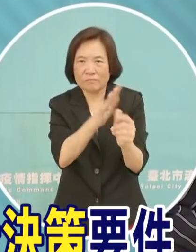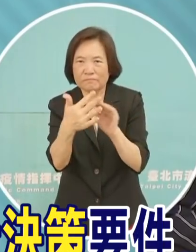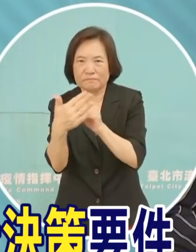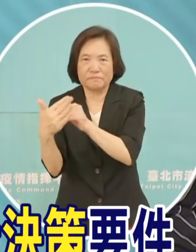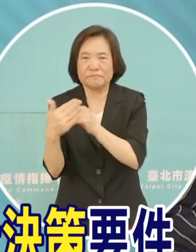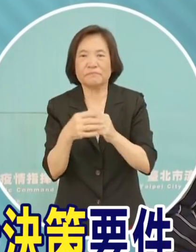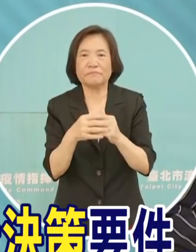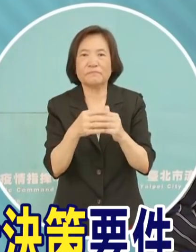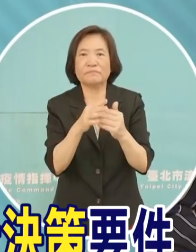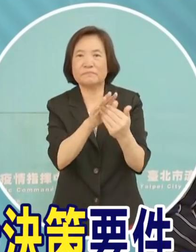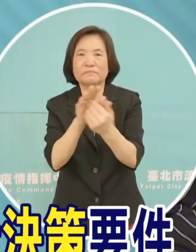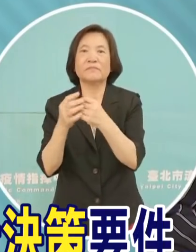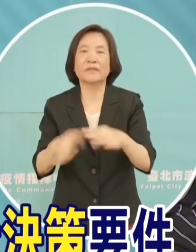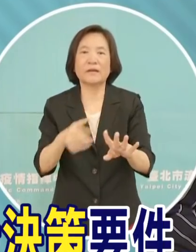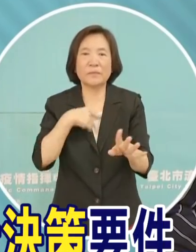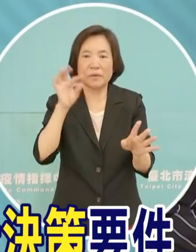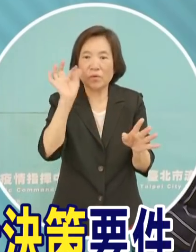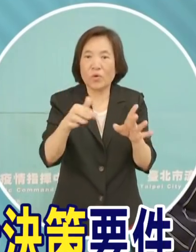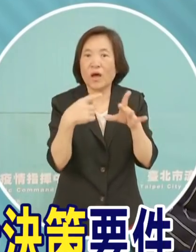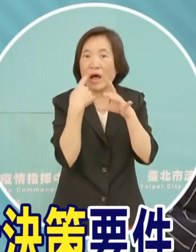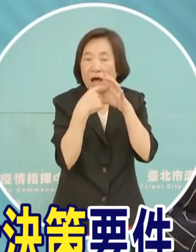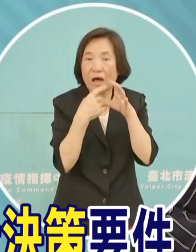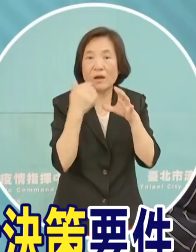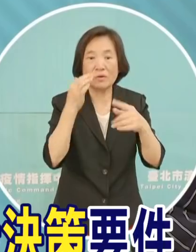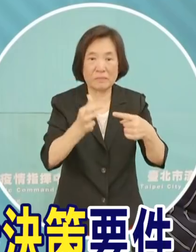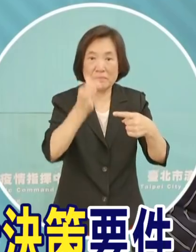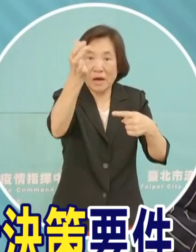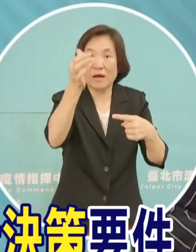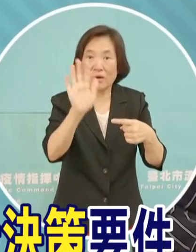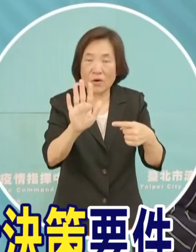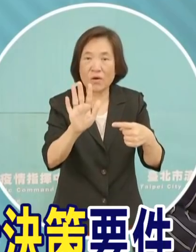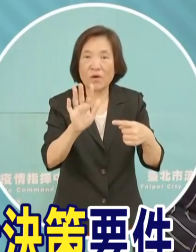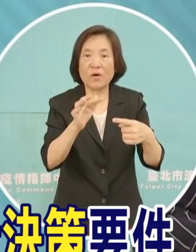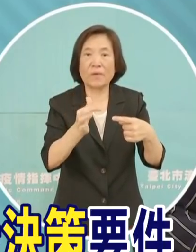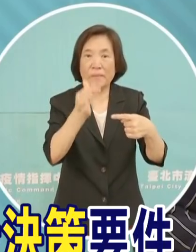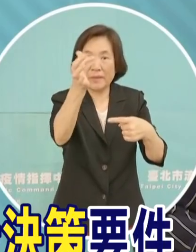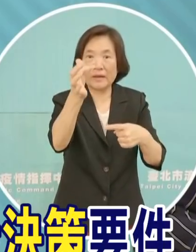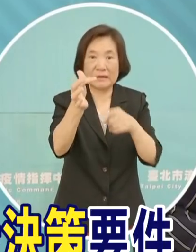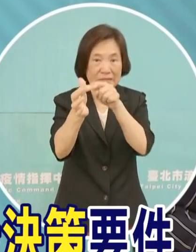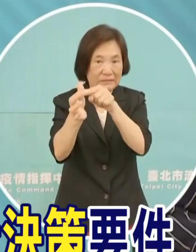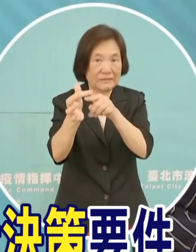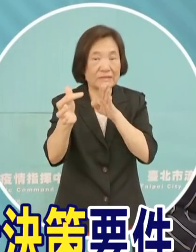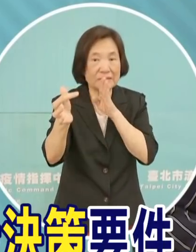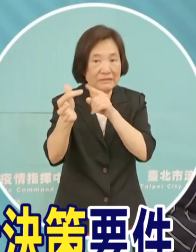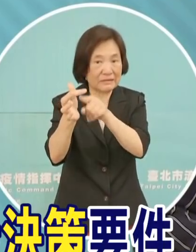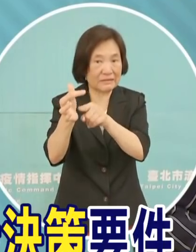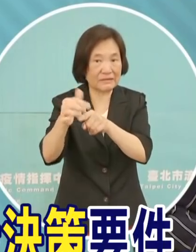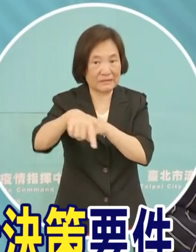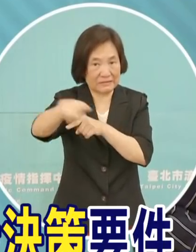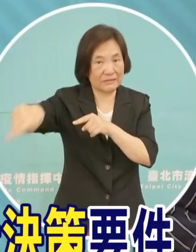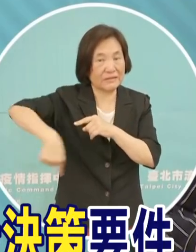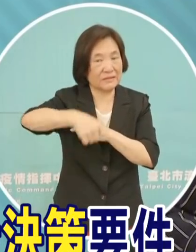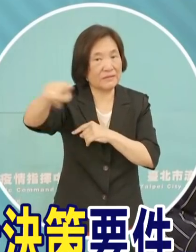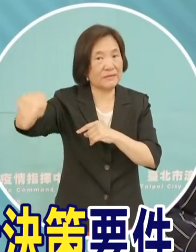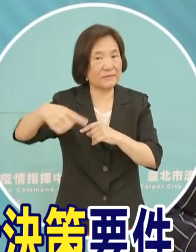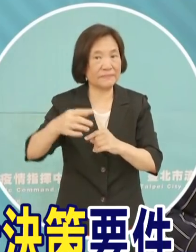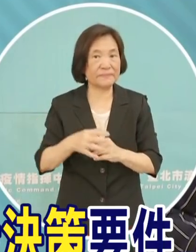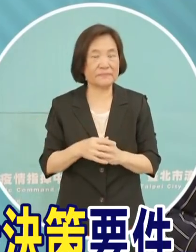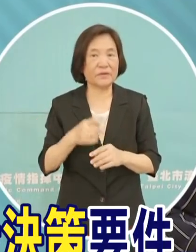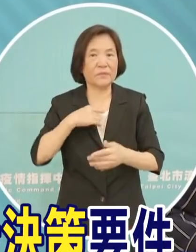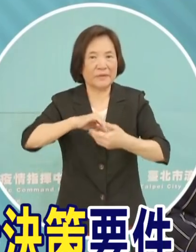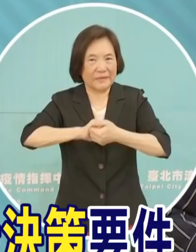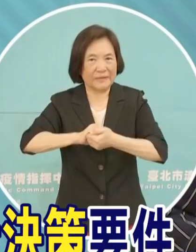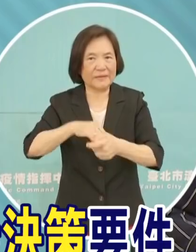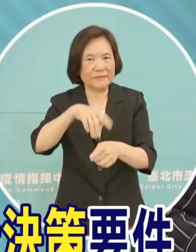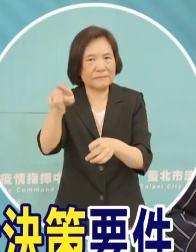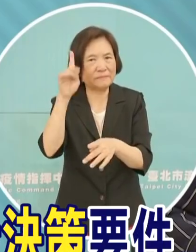性。那事实上，我也要求说哈，如果快筛阳性以后哈，这些快筛阳性的病例，我们要想